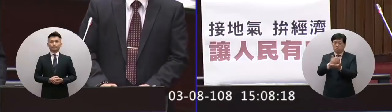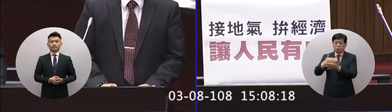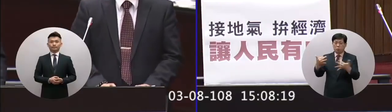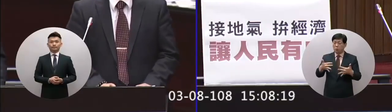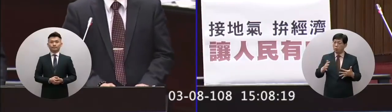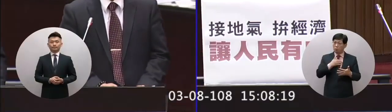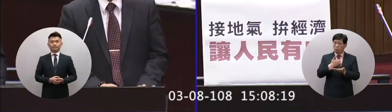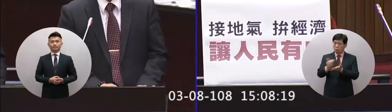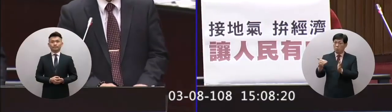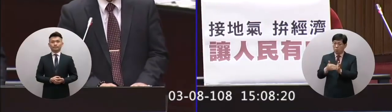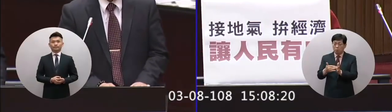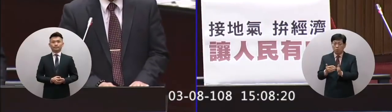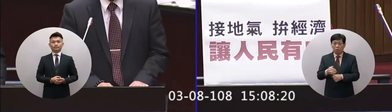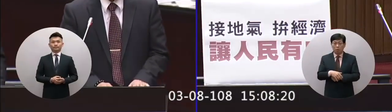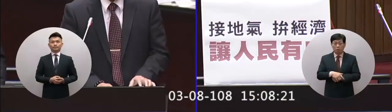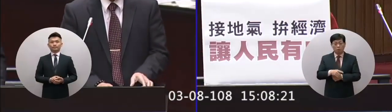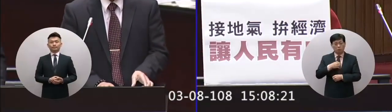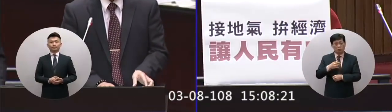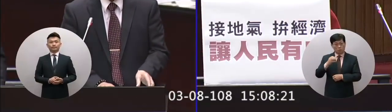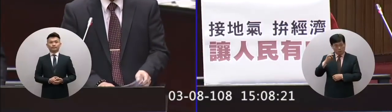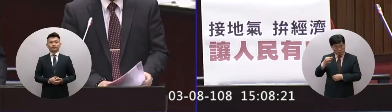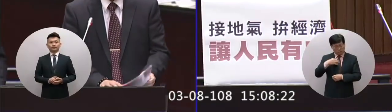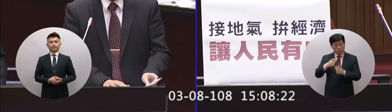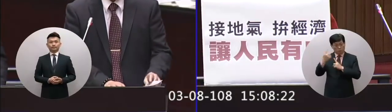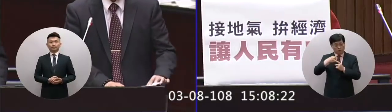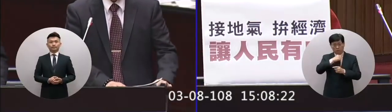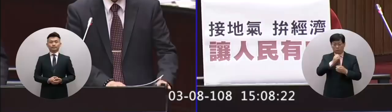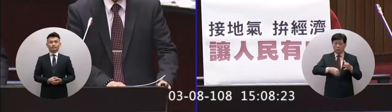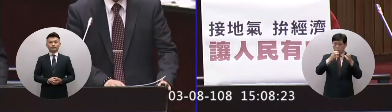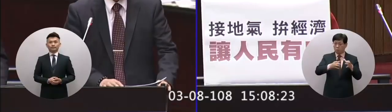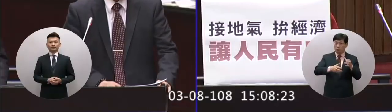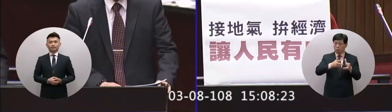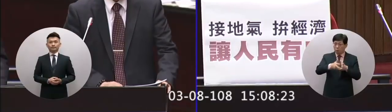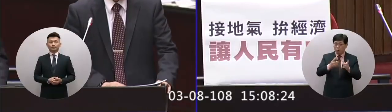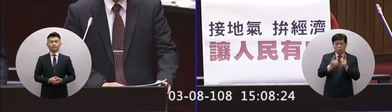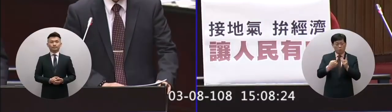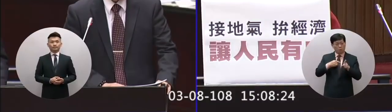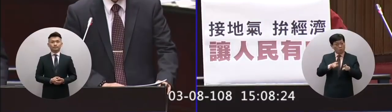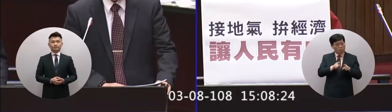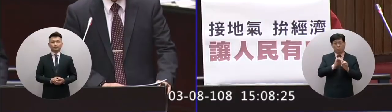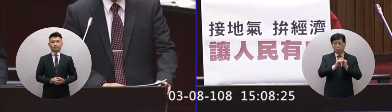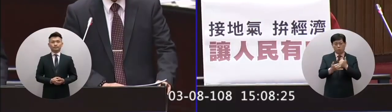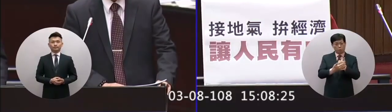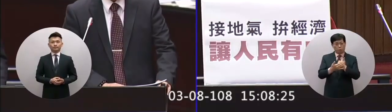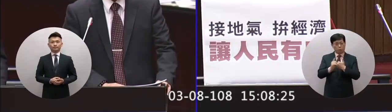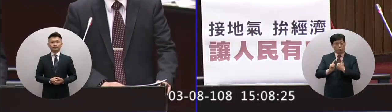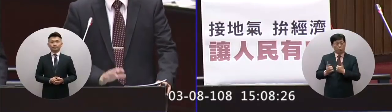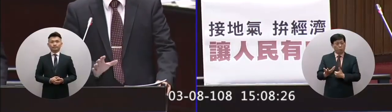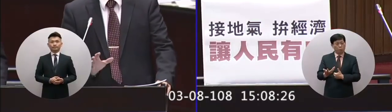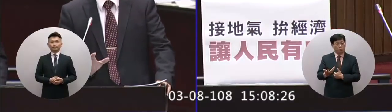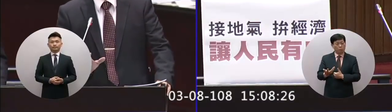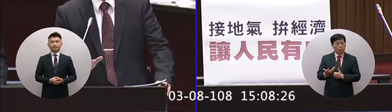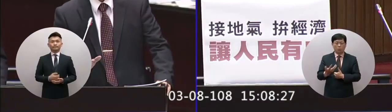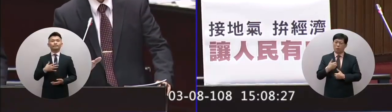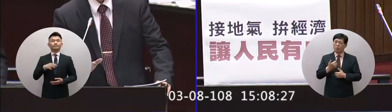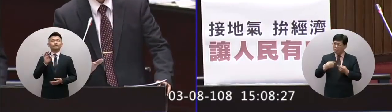问题尔，啊，解决这公司的问题，资金转来台湾，伫台湾设厂，到底对我一般老百姓有啥物关系？